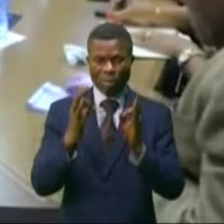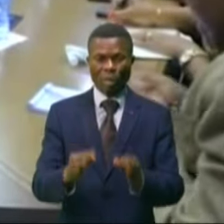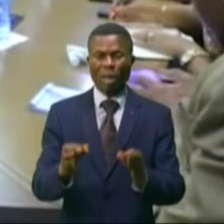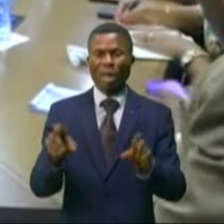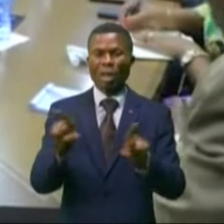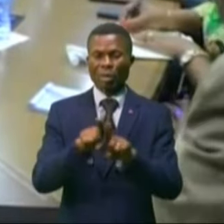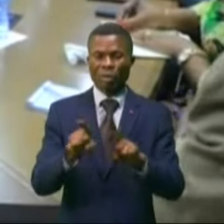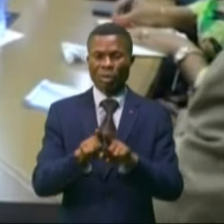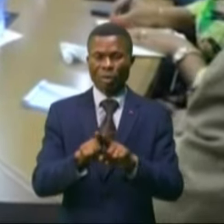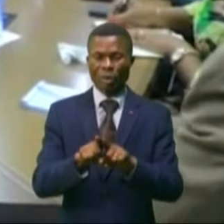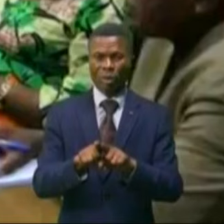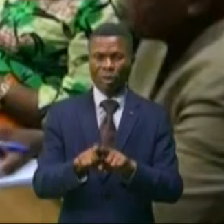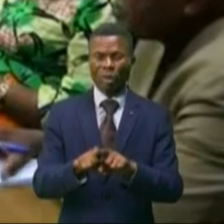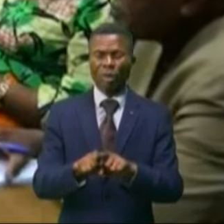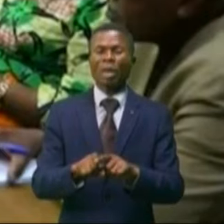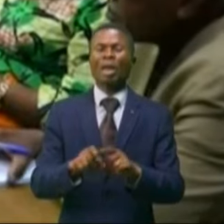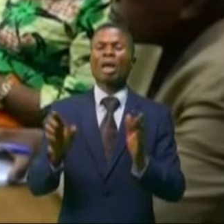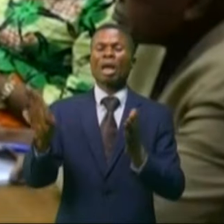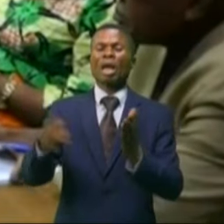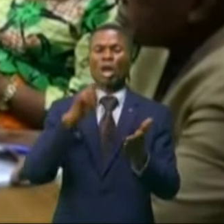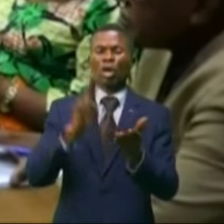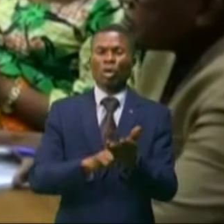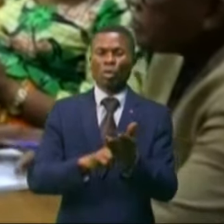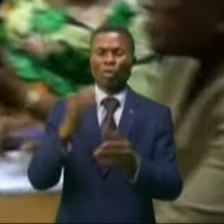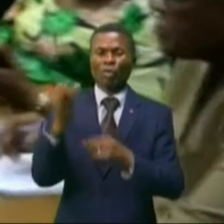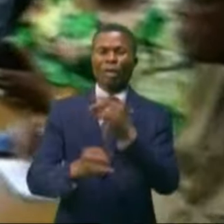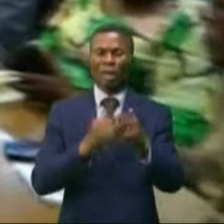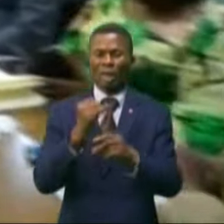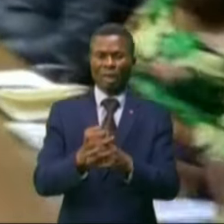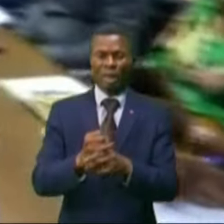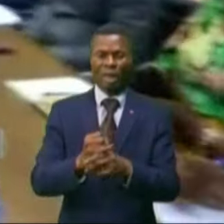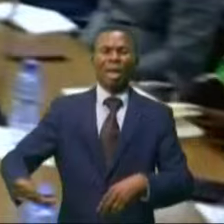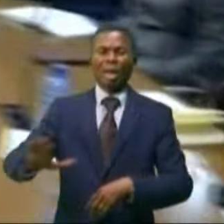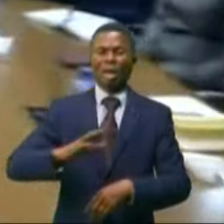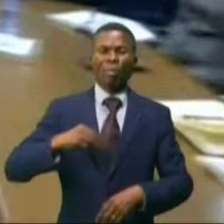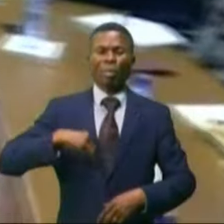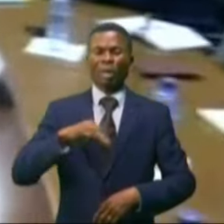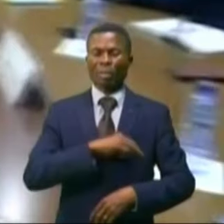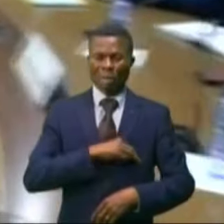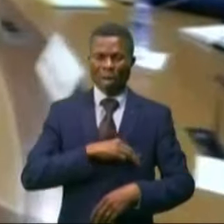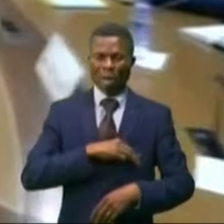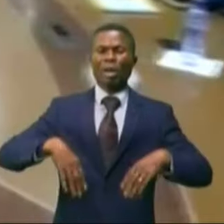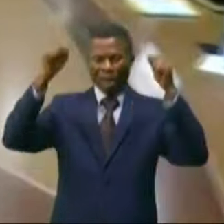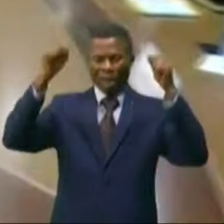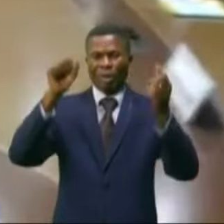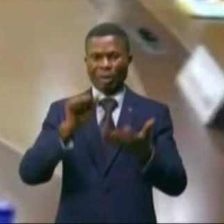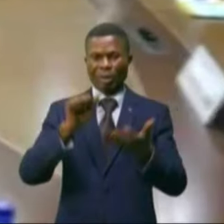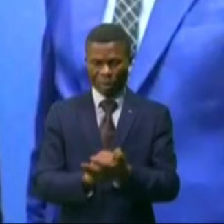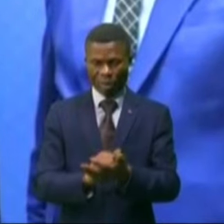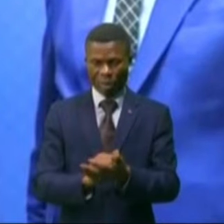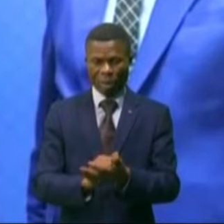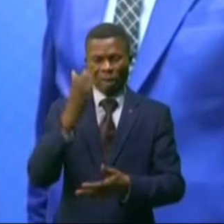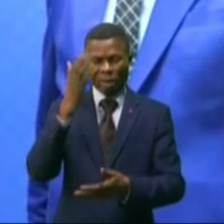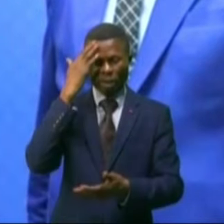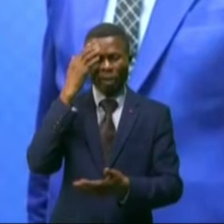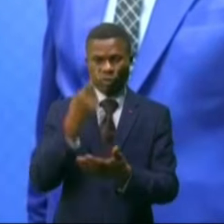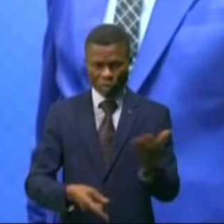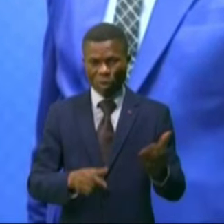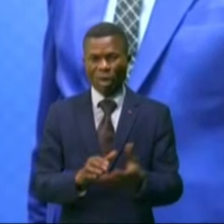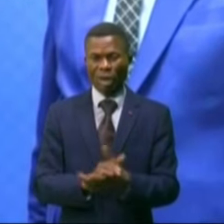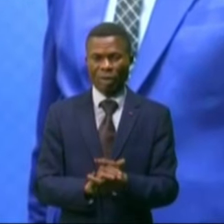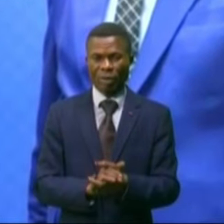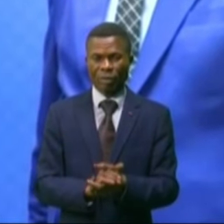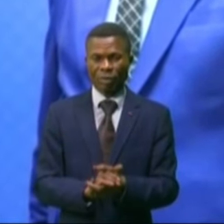aux conventions internationales ratifiées par les États membres, dont la RDC. Et ce qu'il faut savoir, c'est que